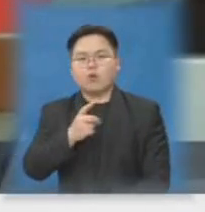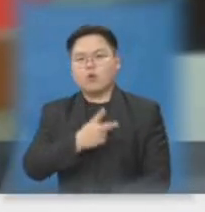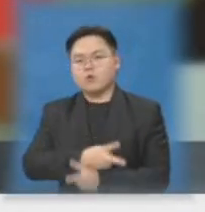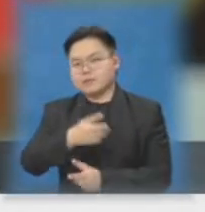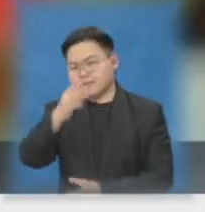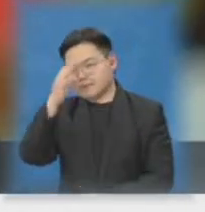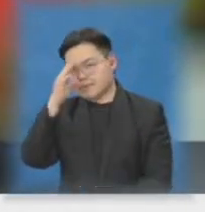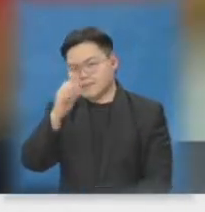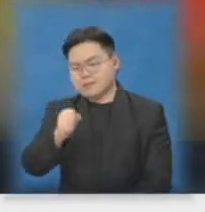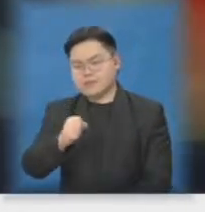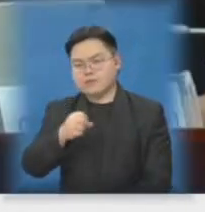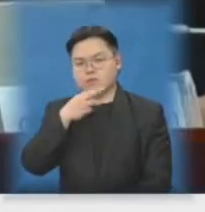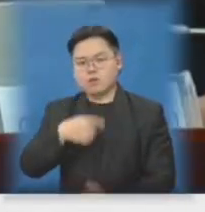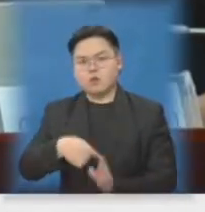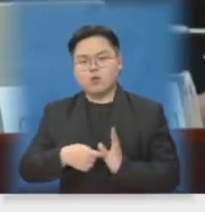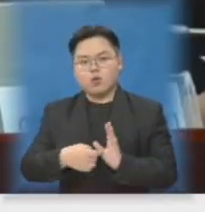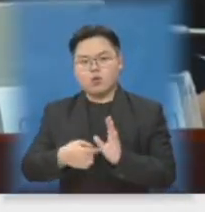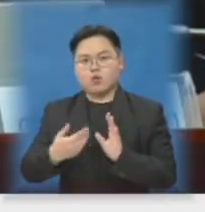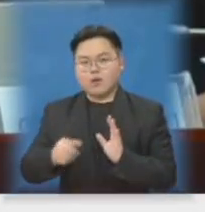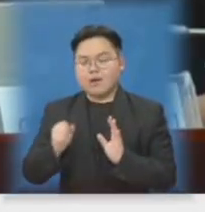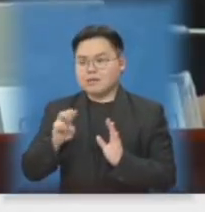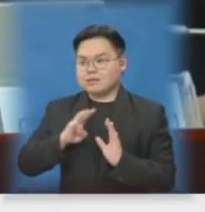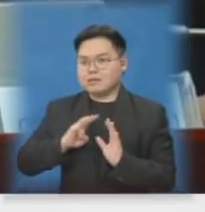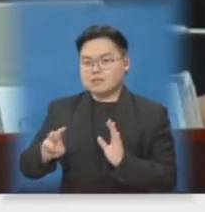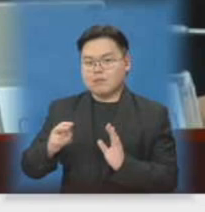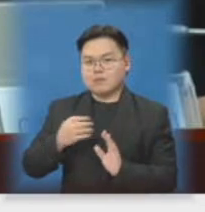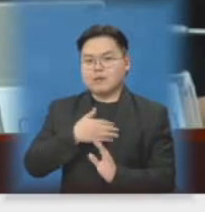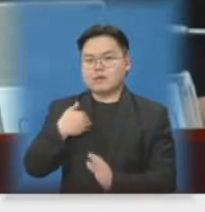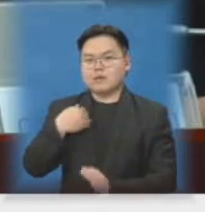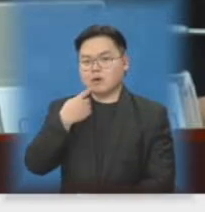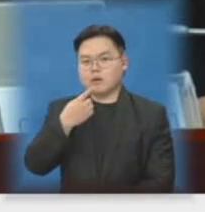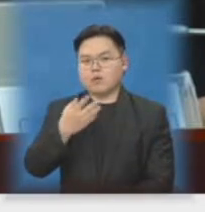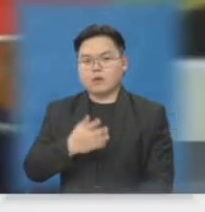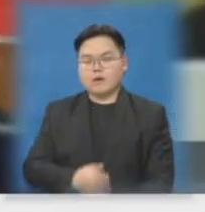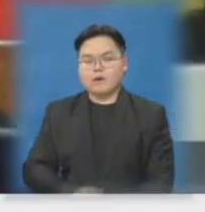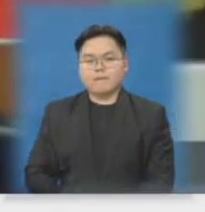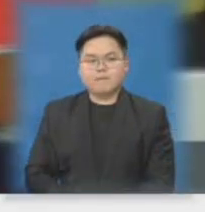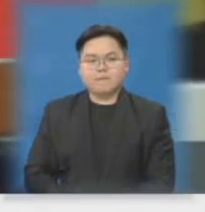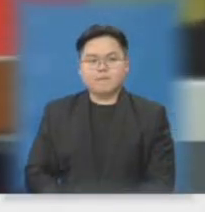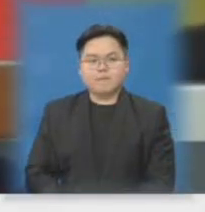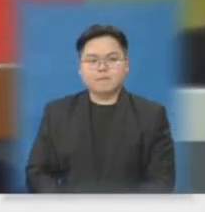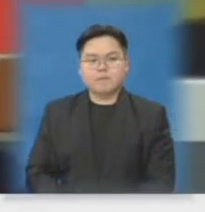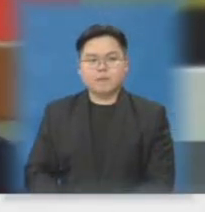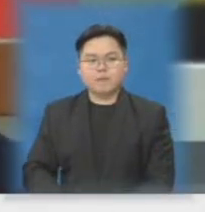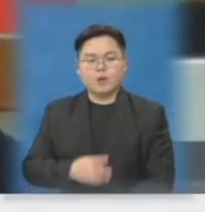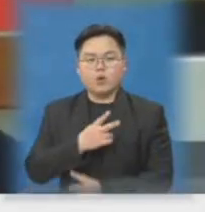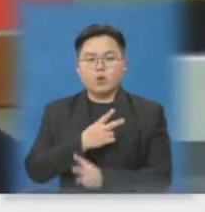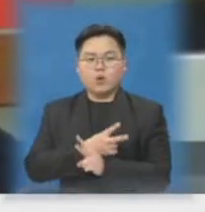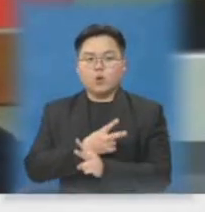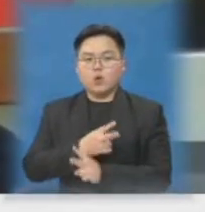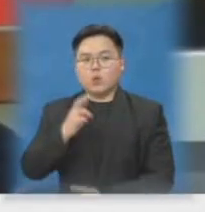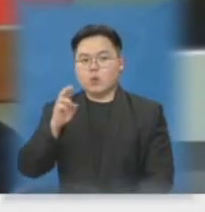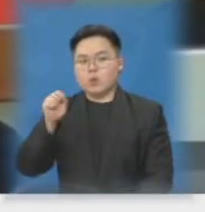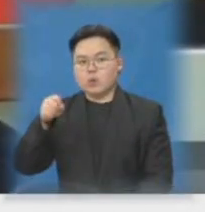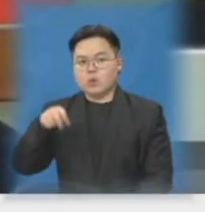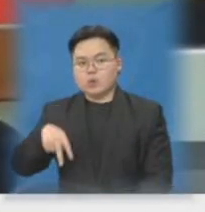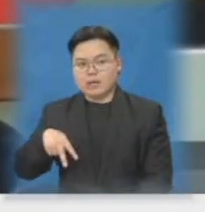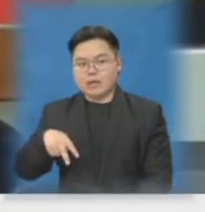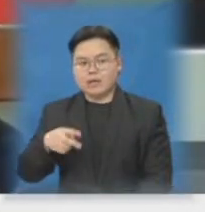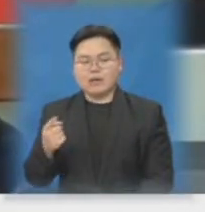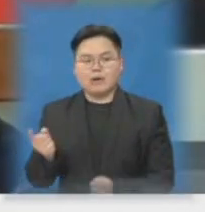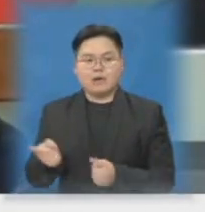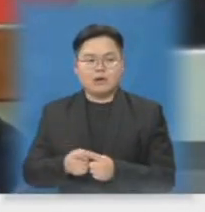дотоод хэргийн сайдд тавьсан гэдгийг арчилсан намын бүлгийн дарга онцлоо. Хуулийн ялын бодлогыг чангадгах гэдэг бол өөрөө